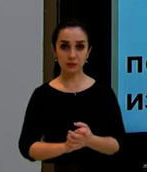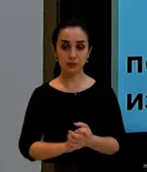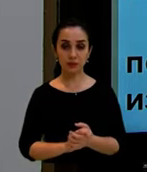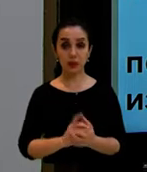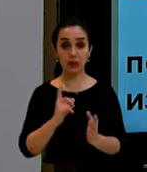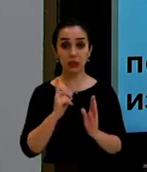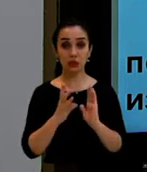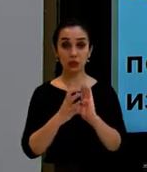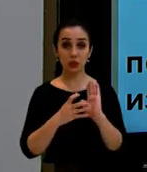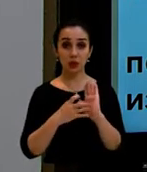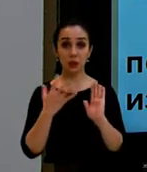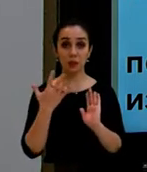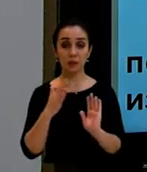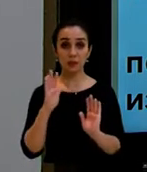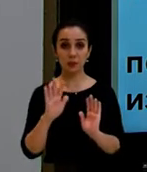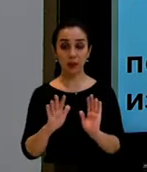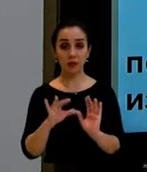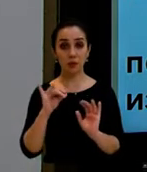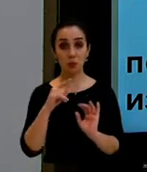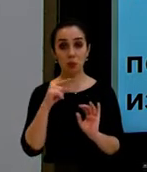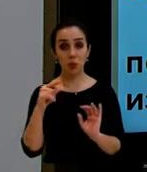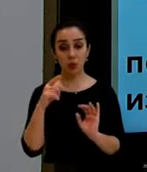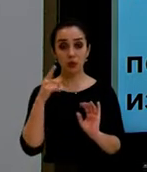С 1955 по